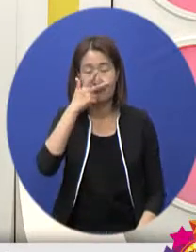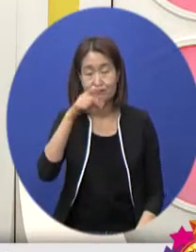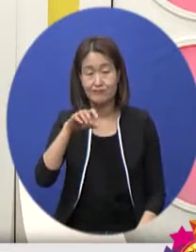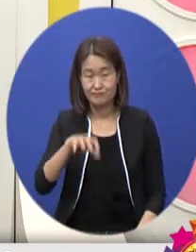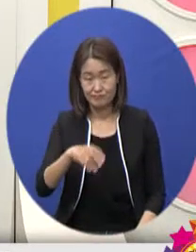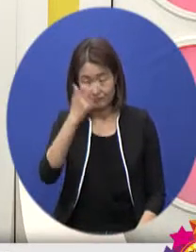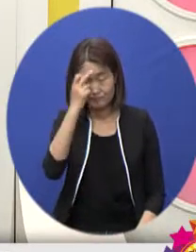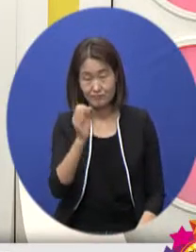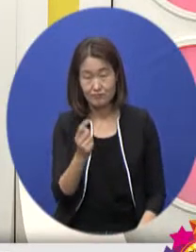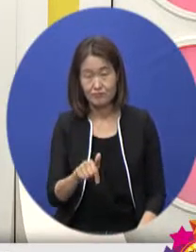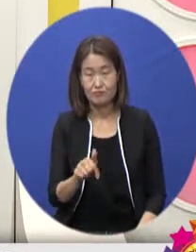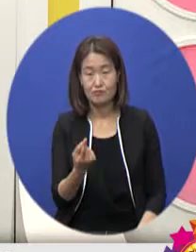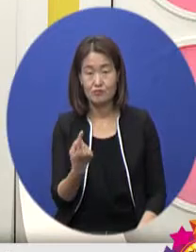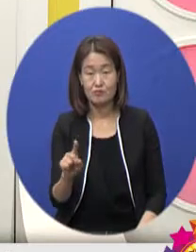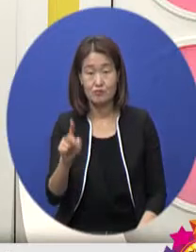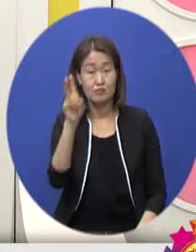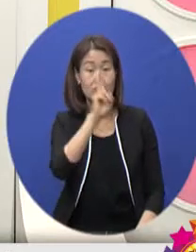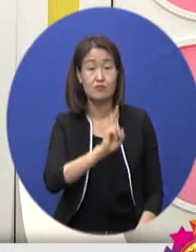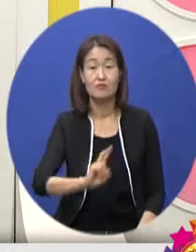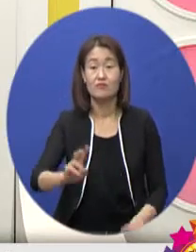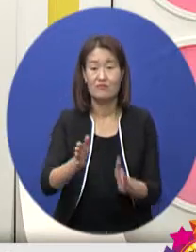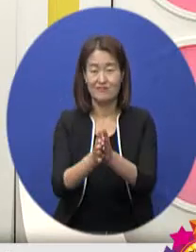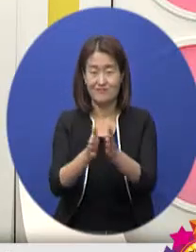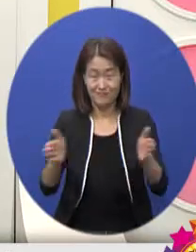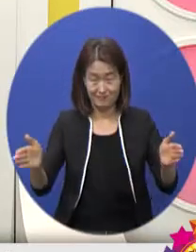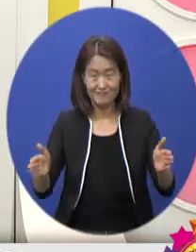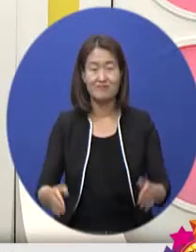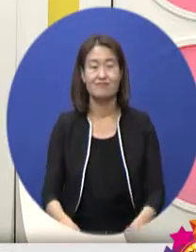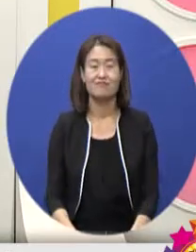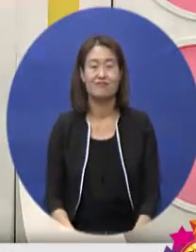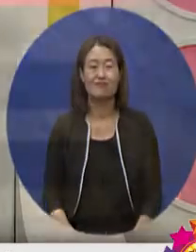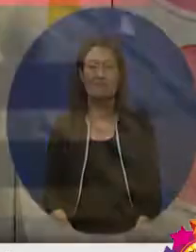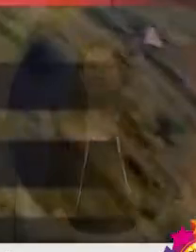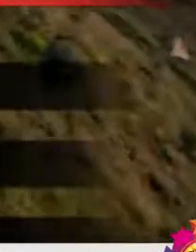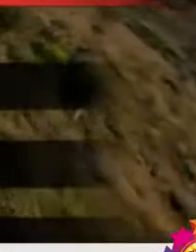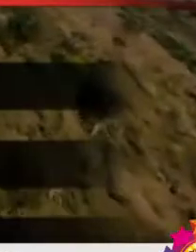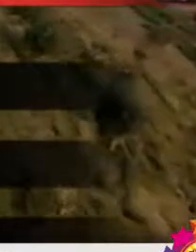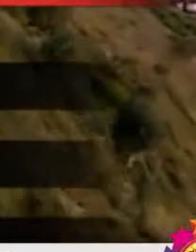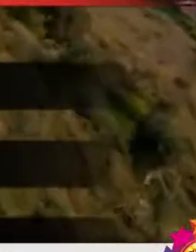살고 계시는 최옥하 어머님이 불러주십니다. 묻지 마세요.